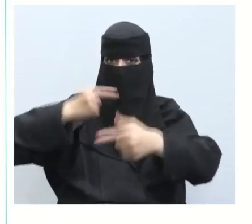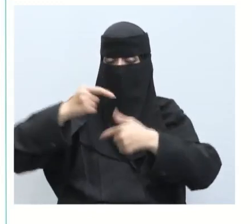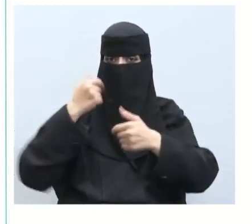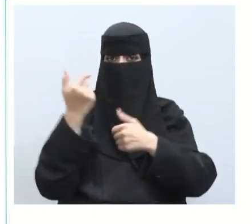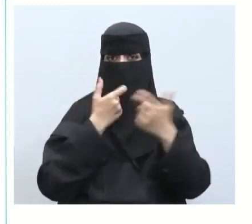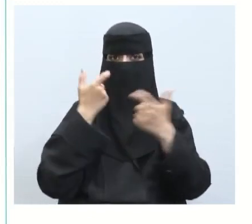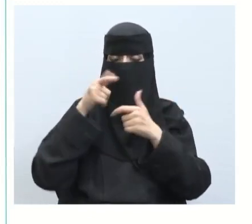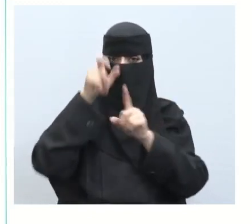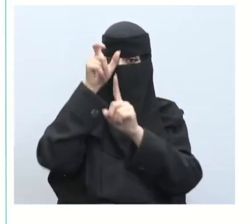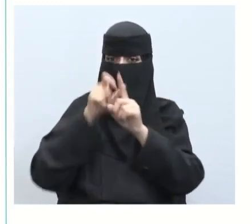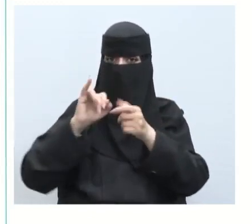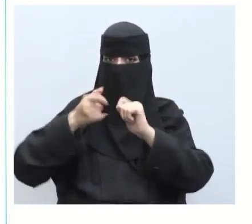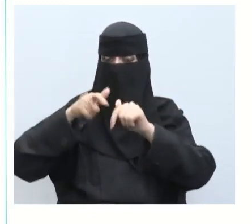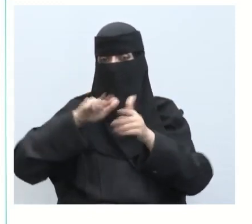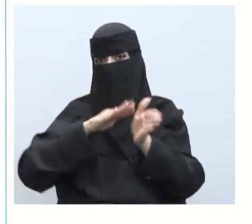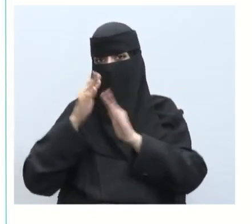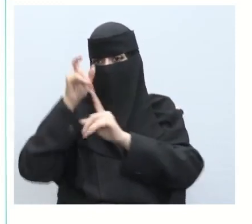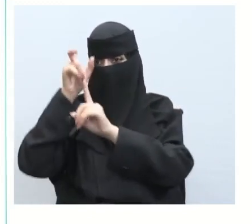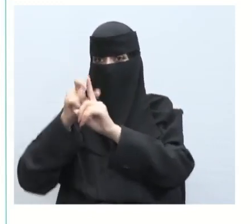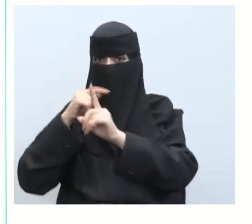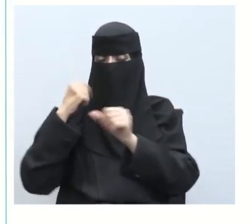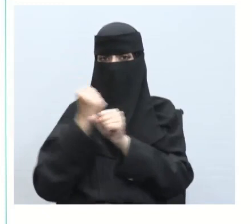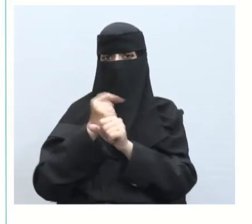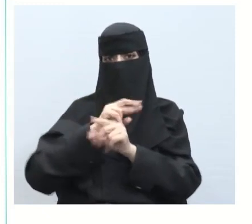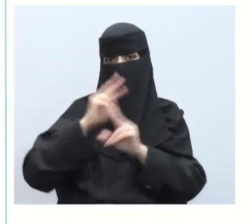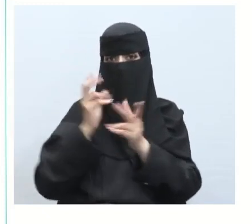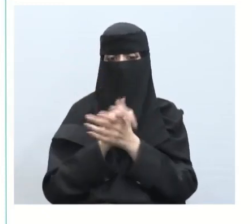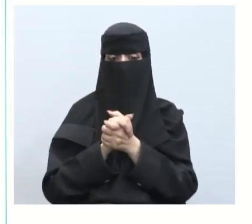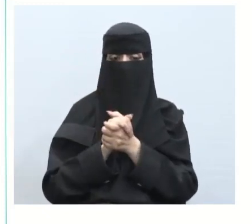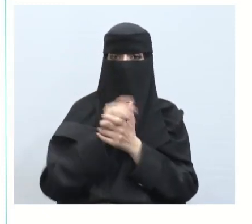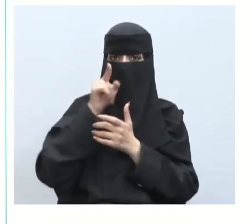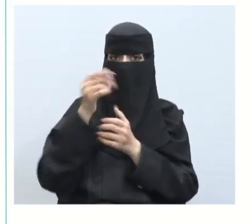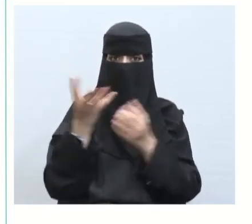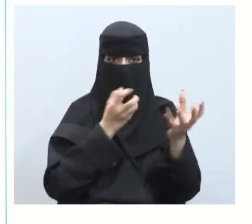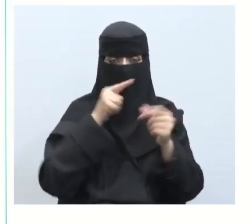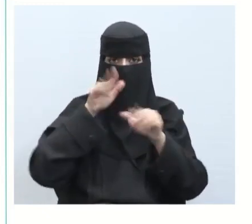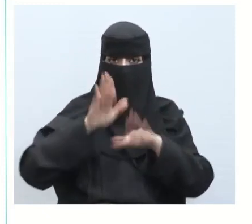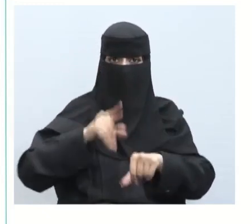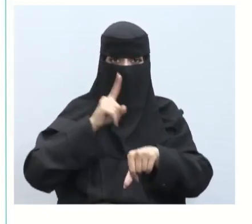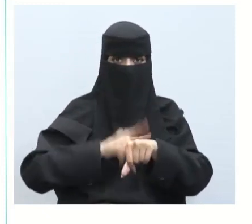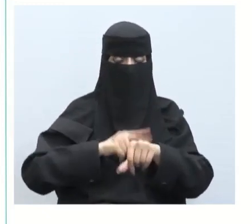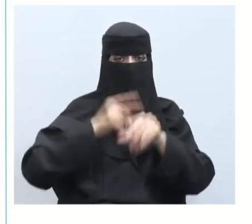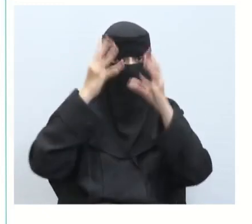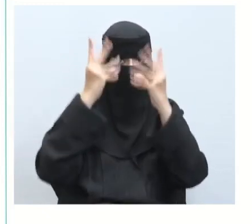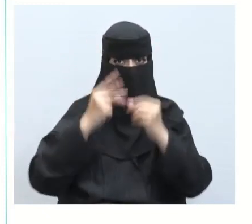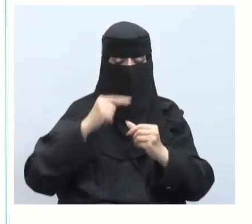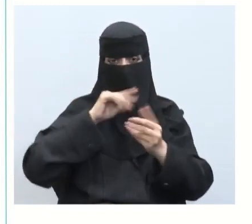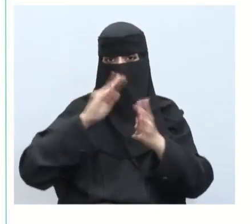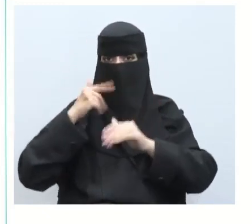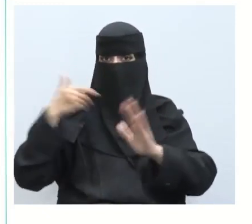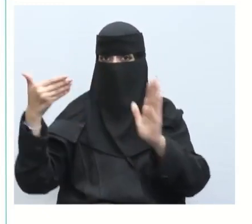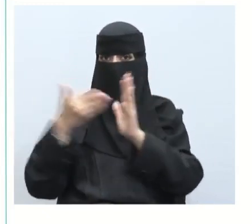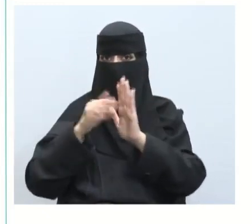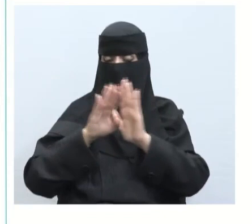يحتاجها المنظم من موظف ا من عمال او غيرهم وهذه الموارد تكون في الوقت المناسب مثلا حينما ينتهي